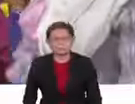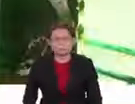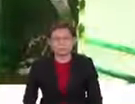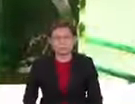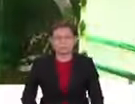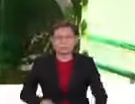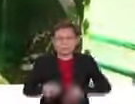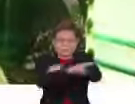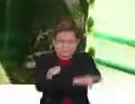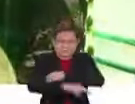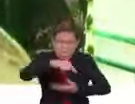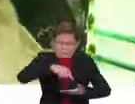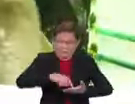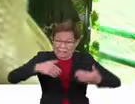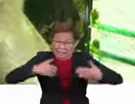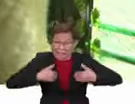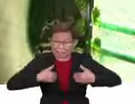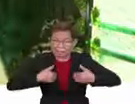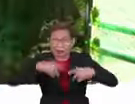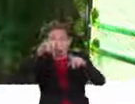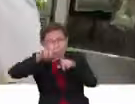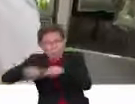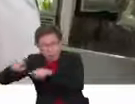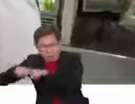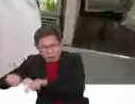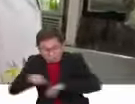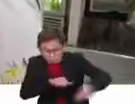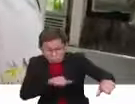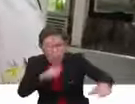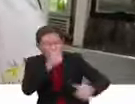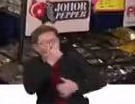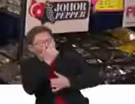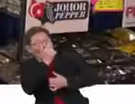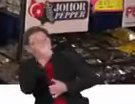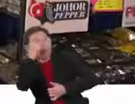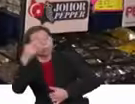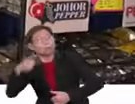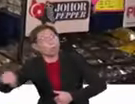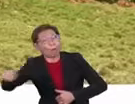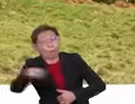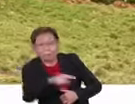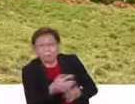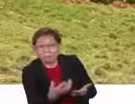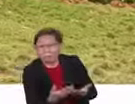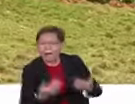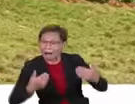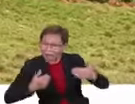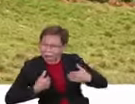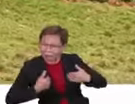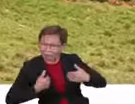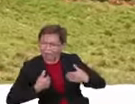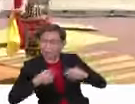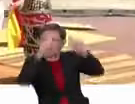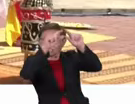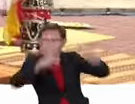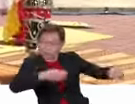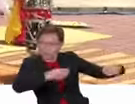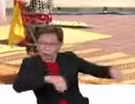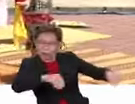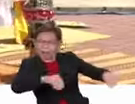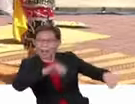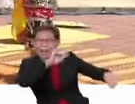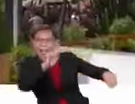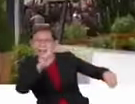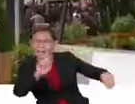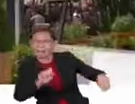Di Laman Negeri ini terdapat pelbagai aktiviti yang menarik untuk anda. Bukan sahaja galeri jualan industri kecil